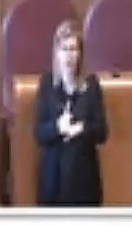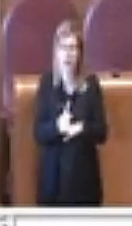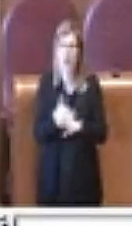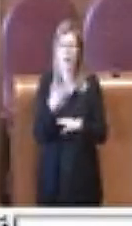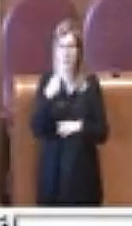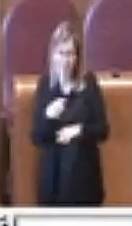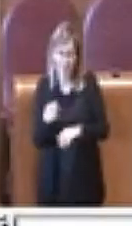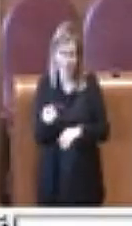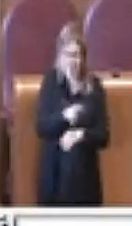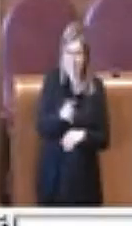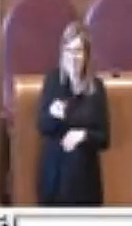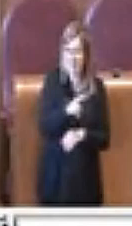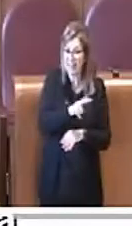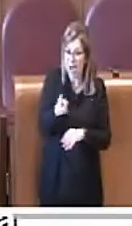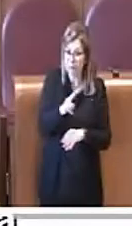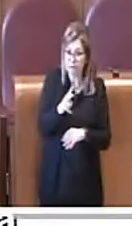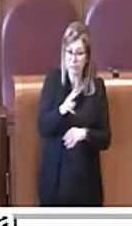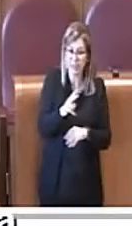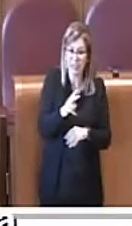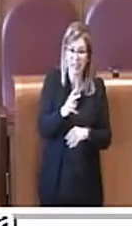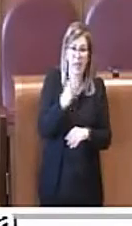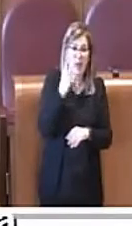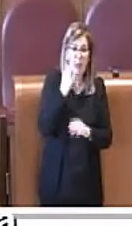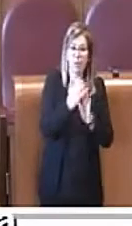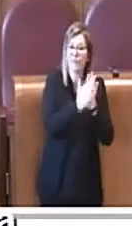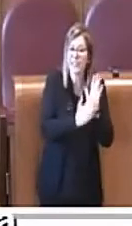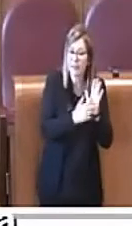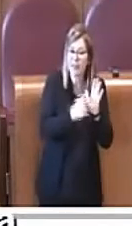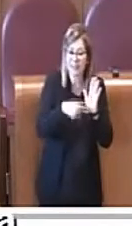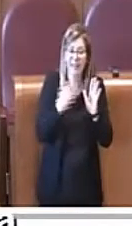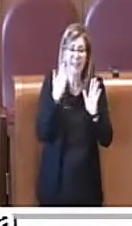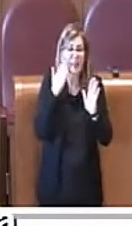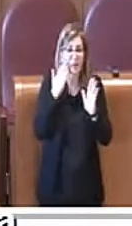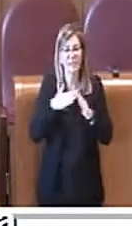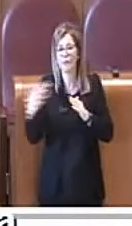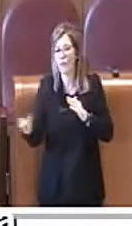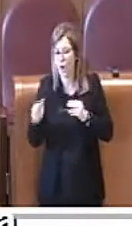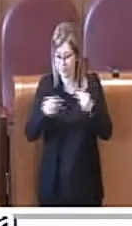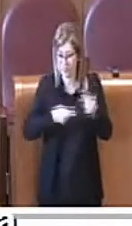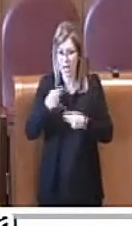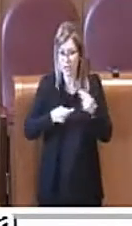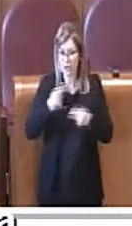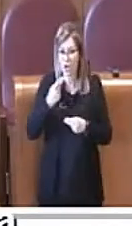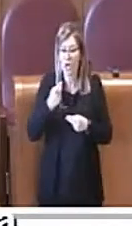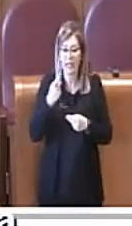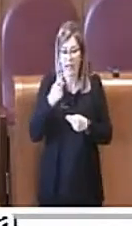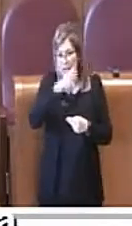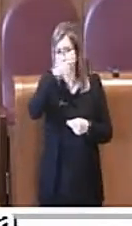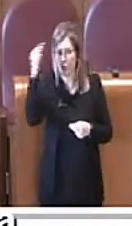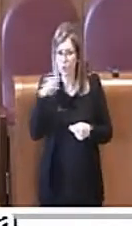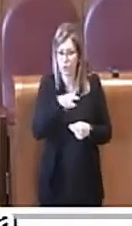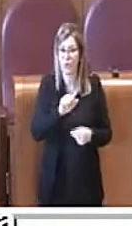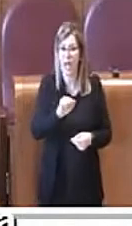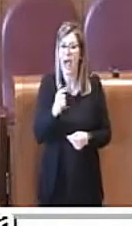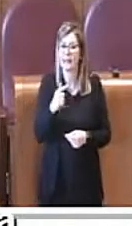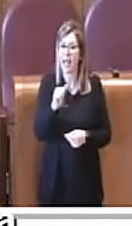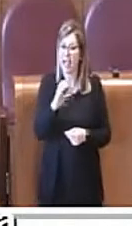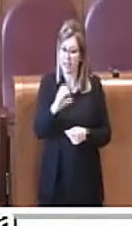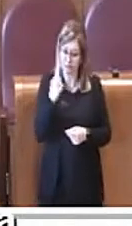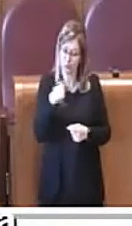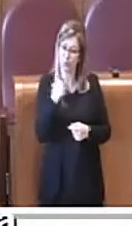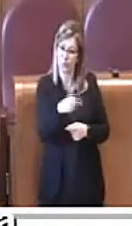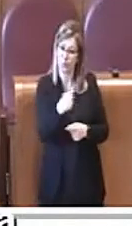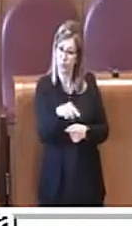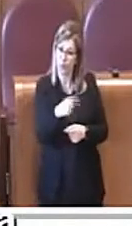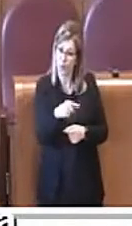entrambi i provvedimenti relativi ai debiti fuori bilancio riconosciuti ad ATAC. Mi